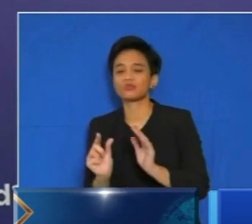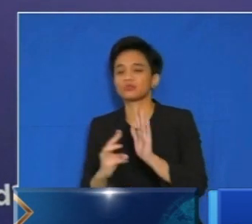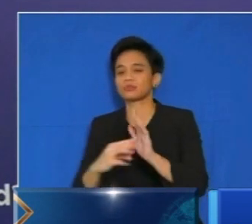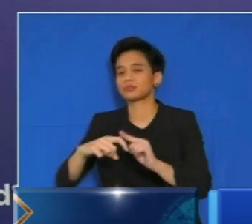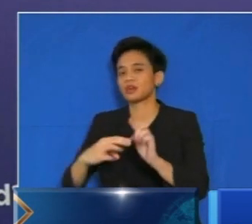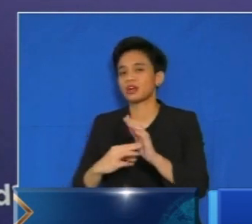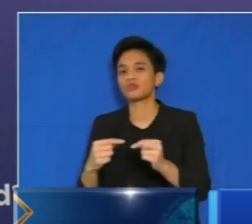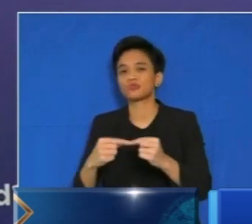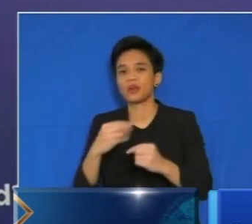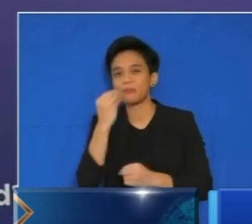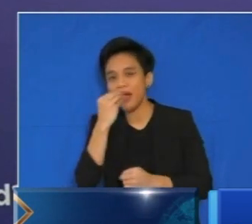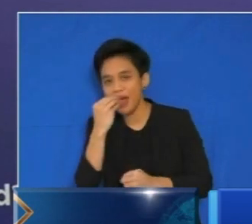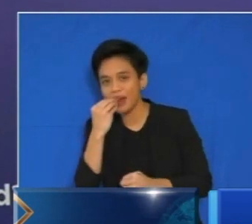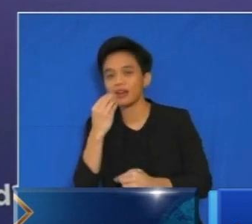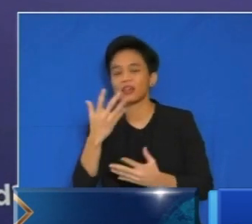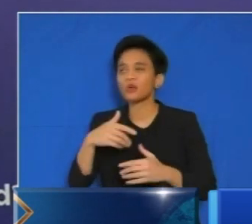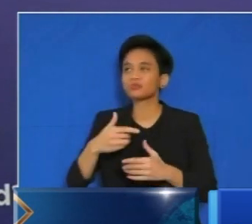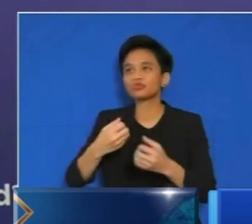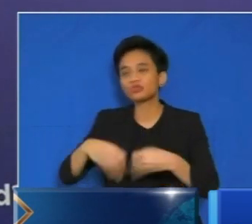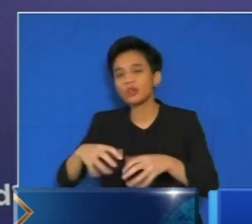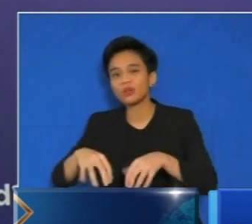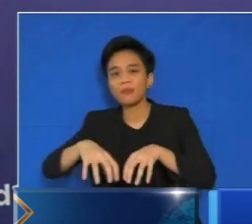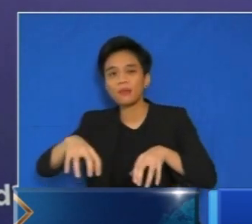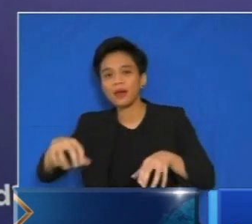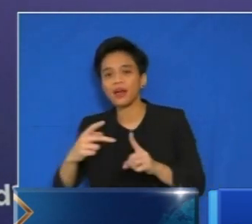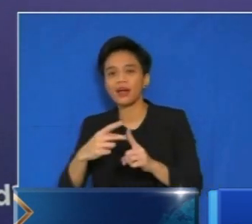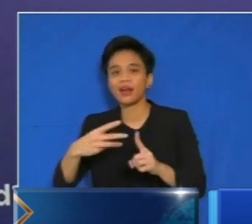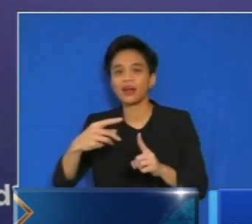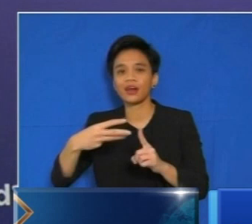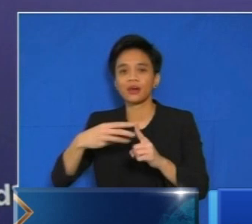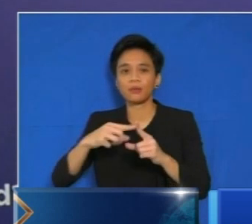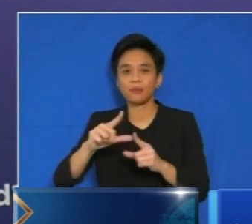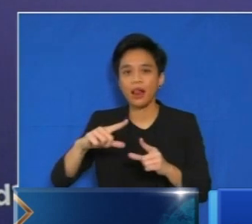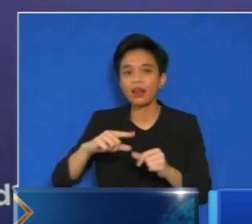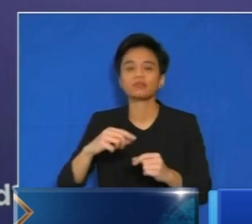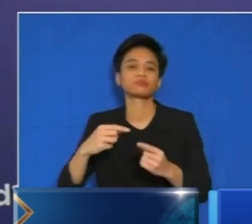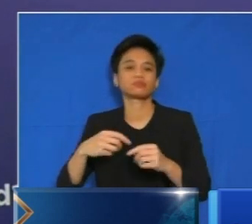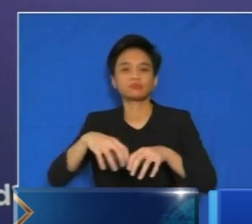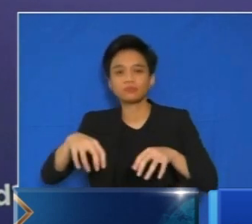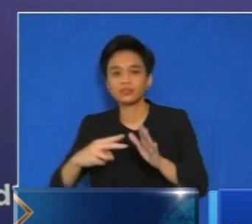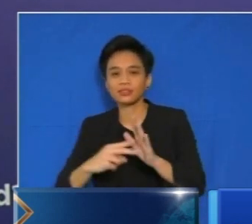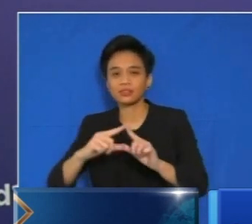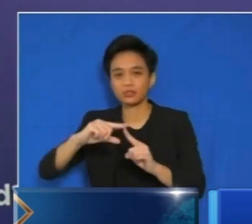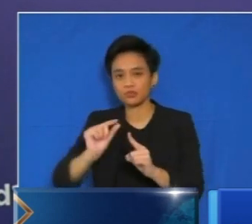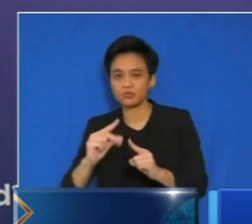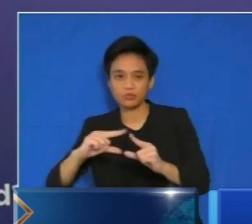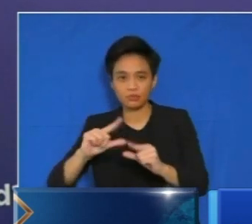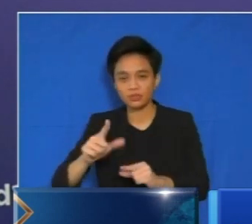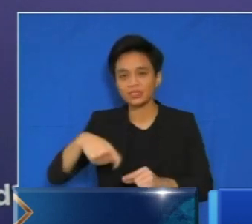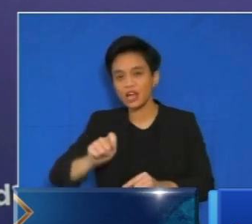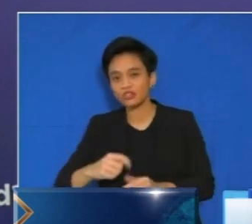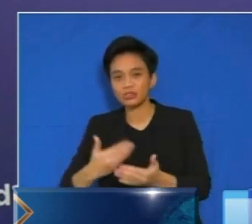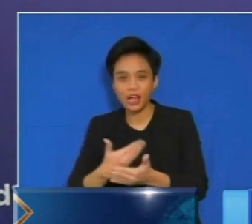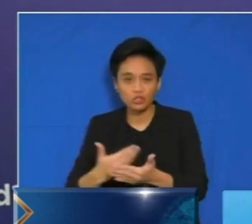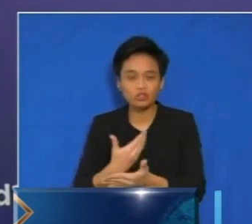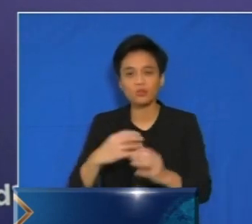yang memproduksi produk-produk herbal natural buah-buahan sayur-sayuran yang baik untuk